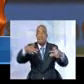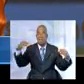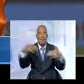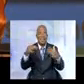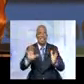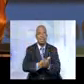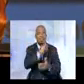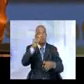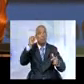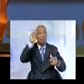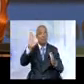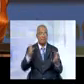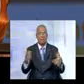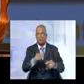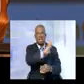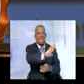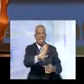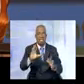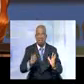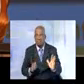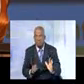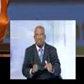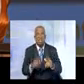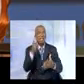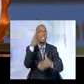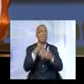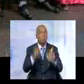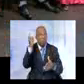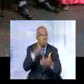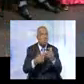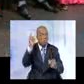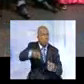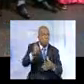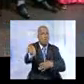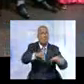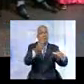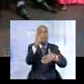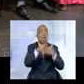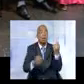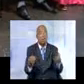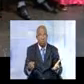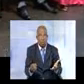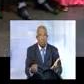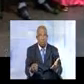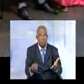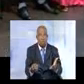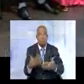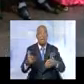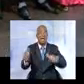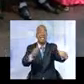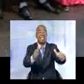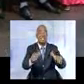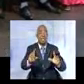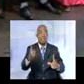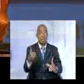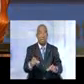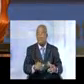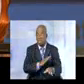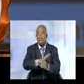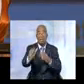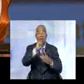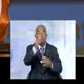des enfants. Alors que faire? Agir seul dans son coin, ça n'est pas suffisant. Il